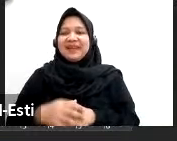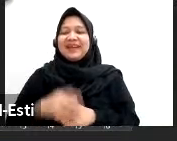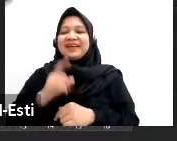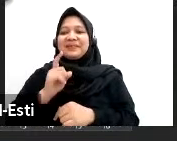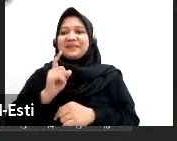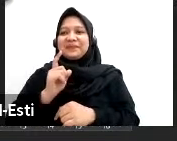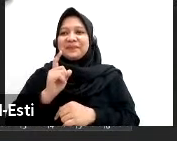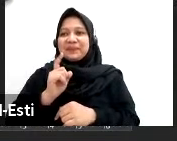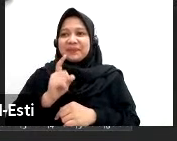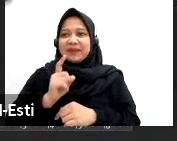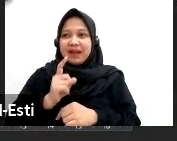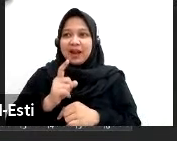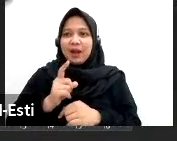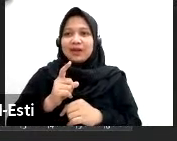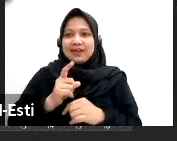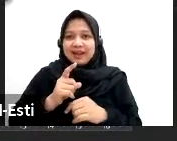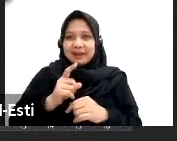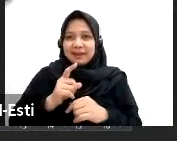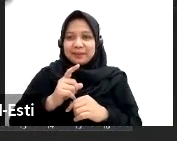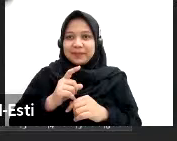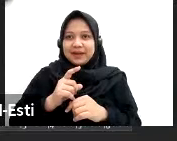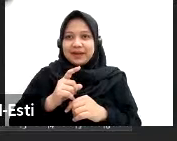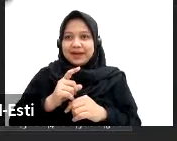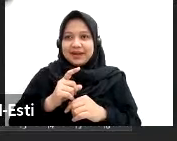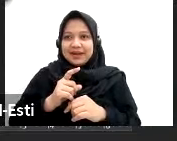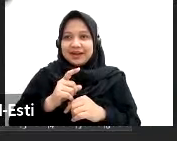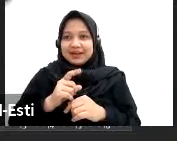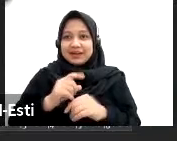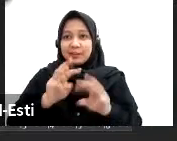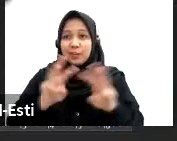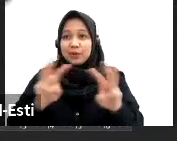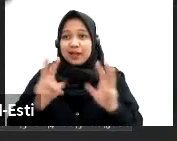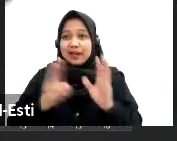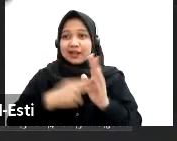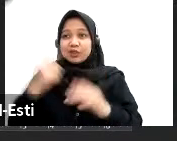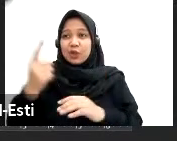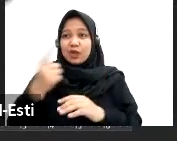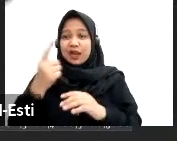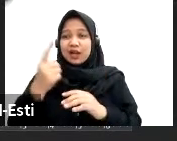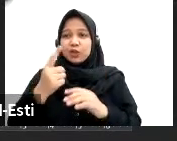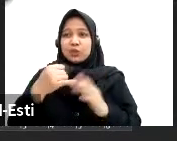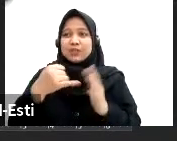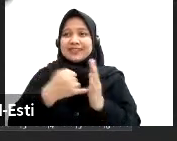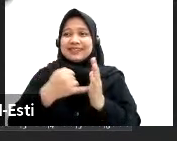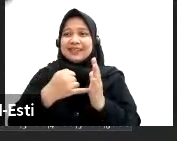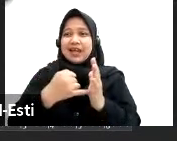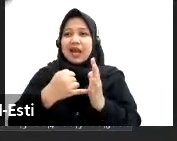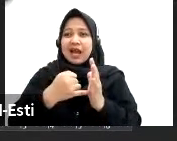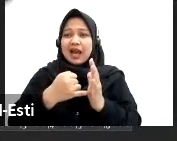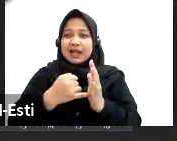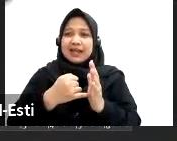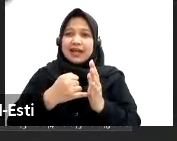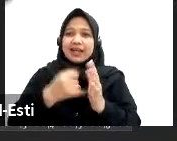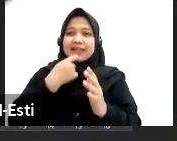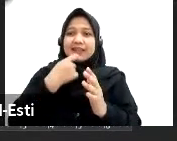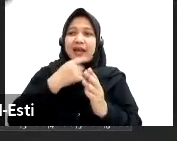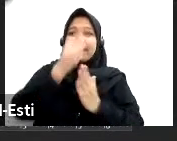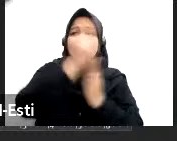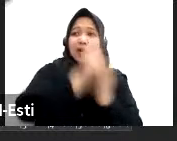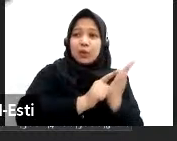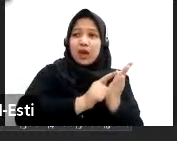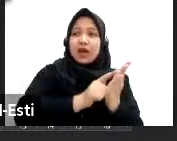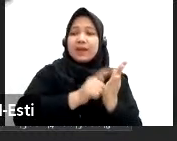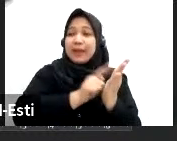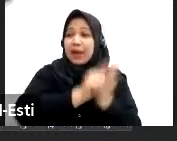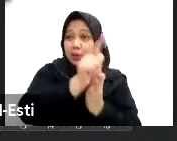Islam portal nasional itu di situ ada ada informasi dan ada pengaduan untuk informasi sendiri itu